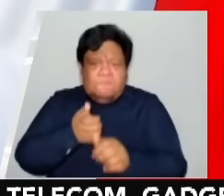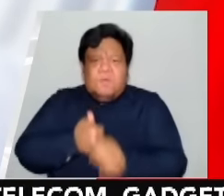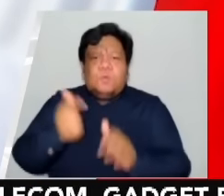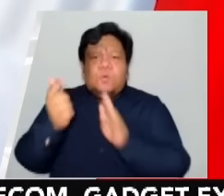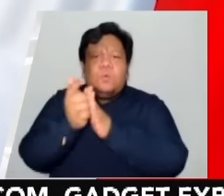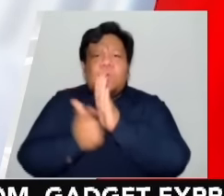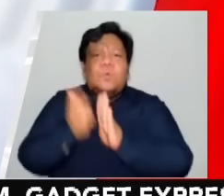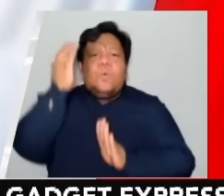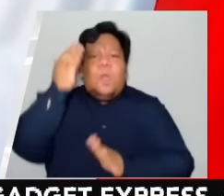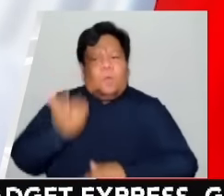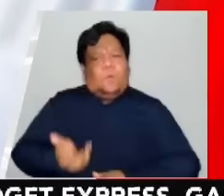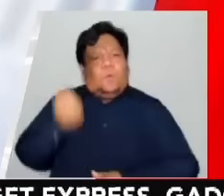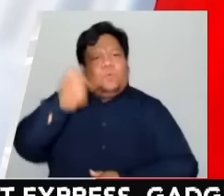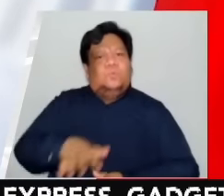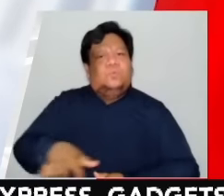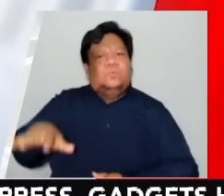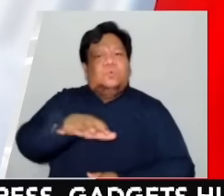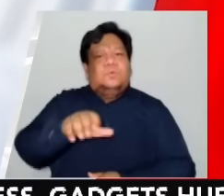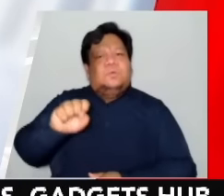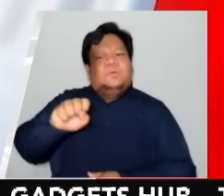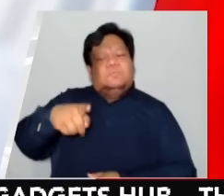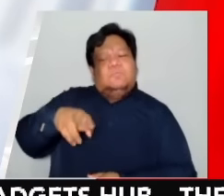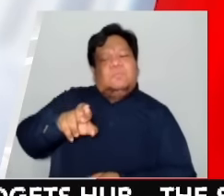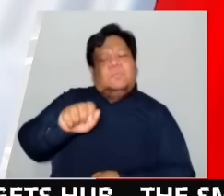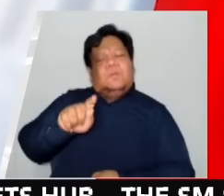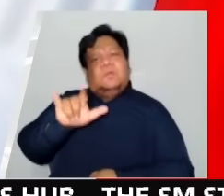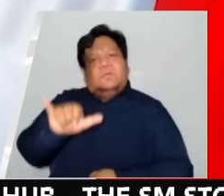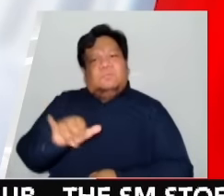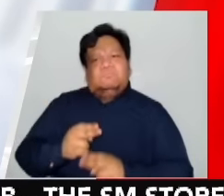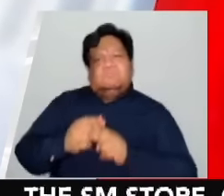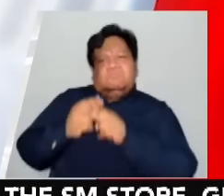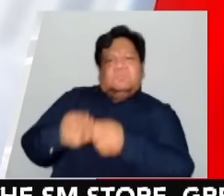sprat Islands na tinatawag nitong nan